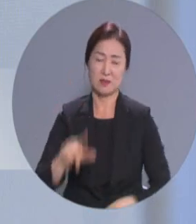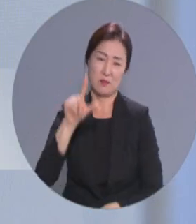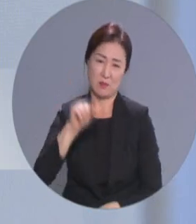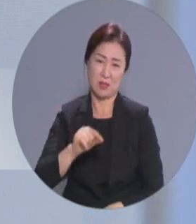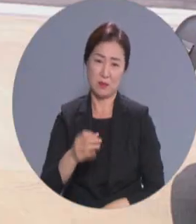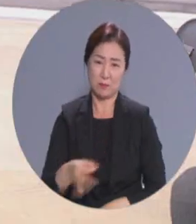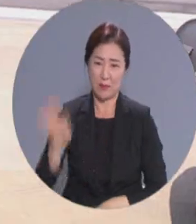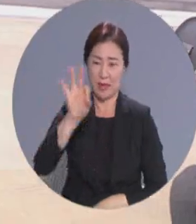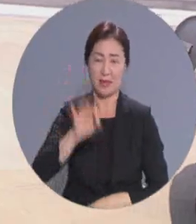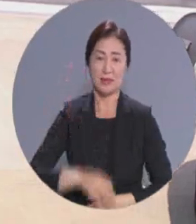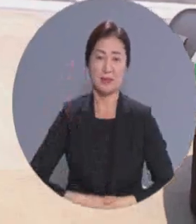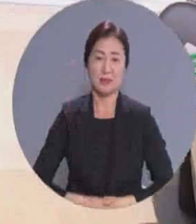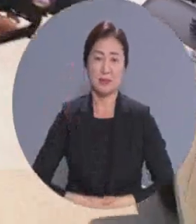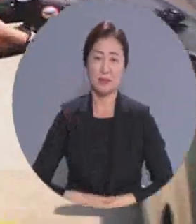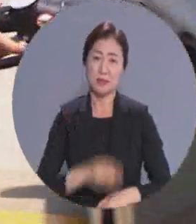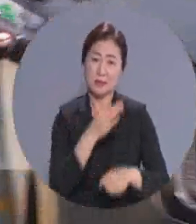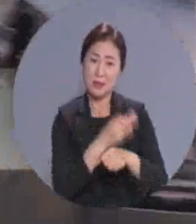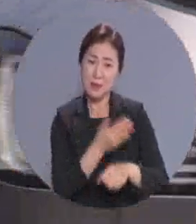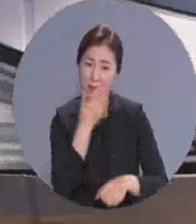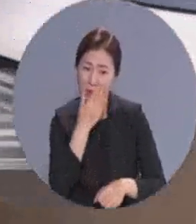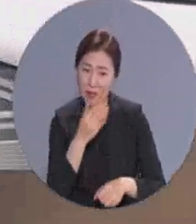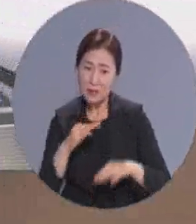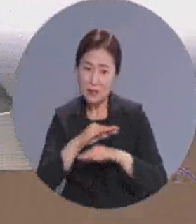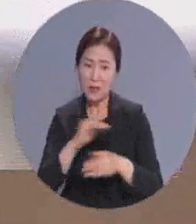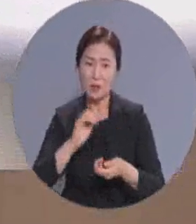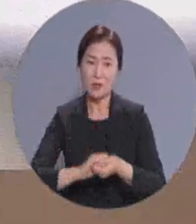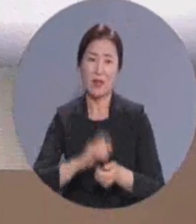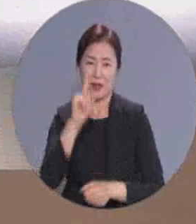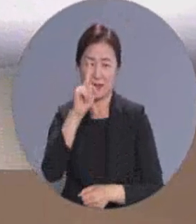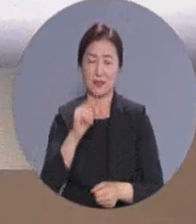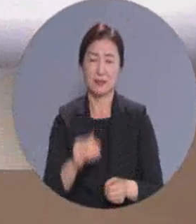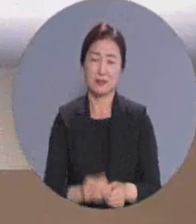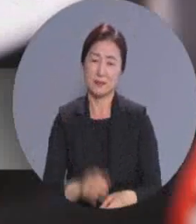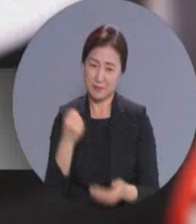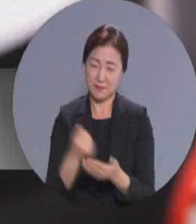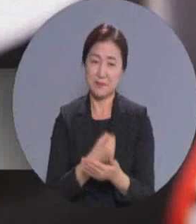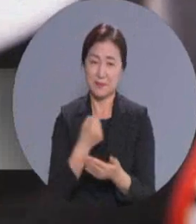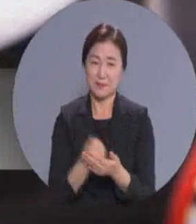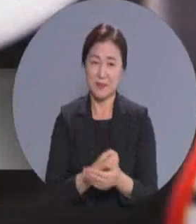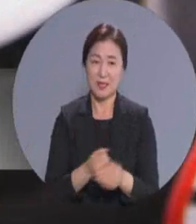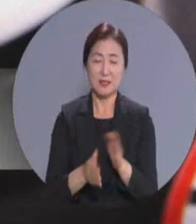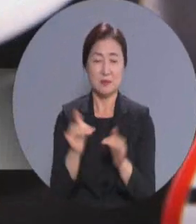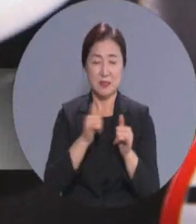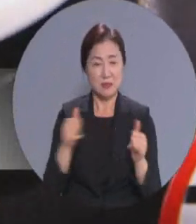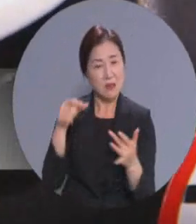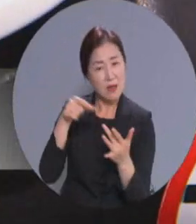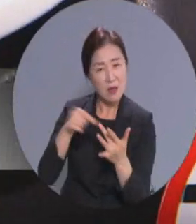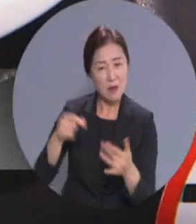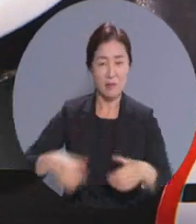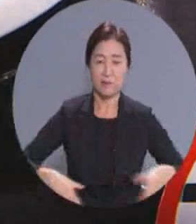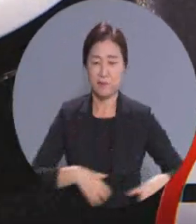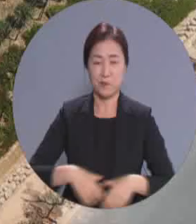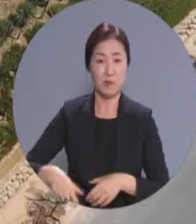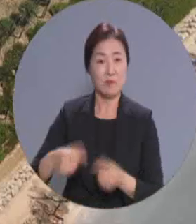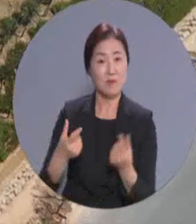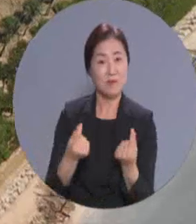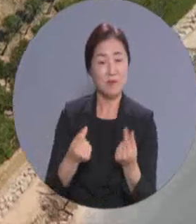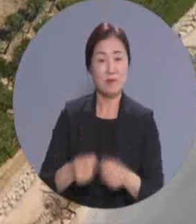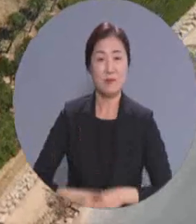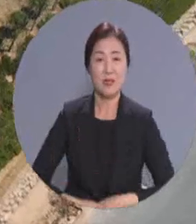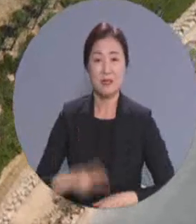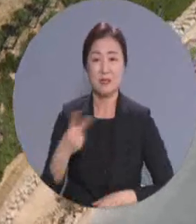육박하고 구입할 수 있는 모델이 하나밖에 없다는 것도 시민들이 수소차 선택을 주저하는 이유입니다.